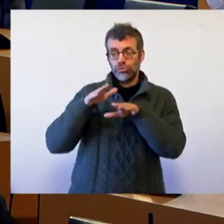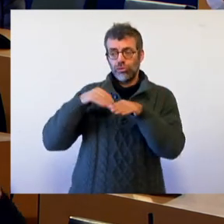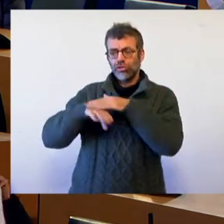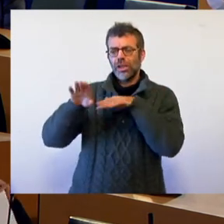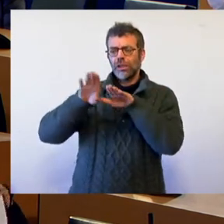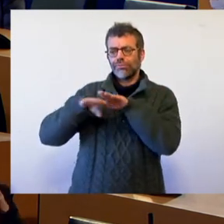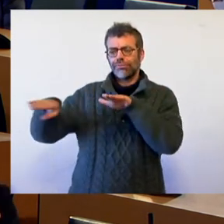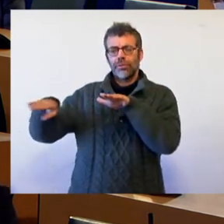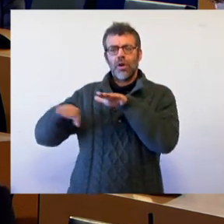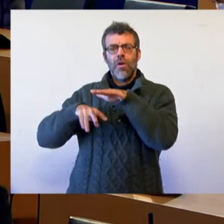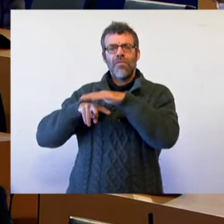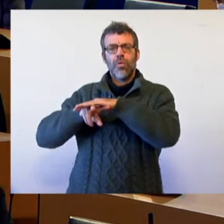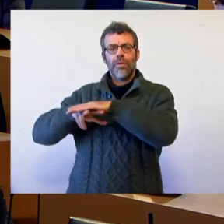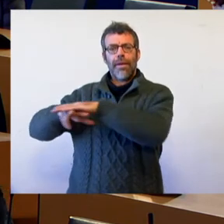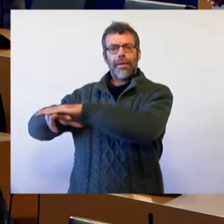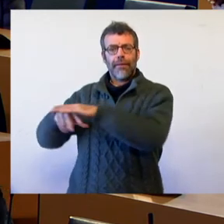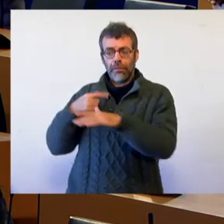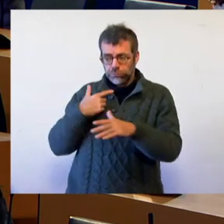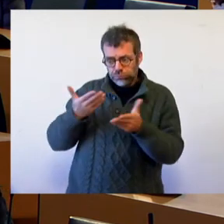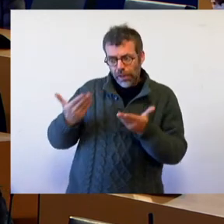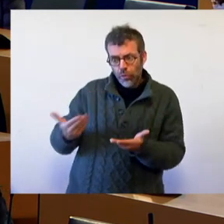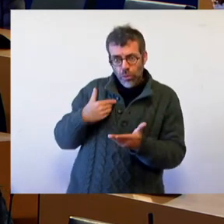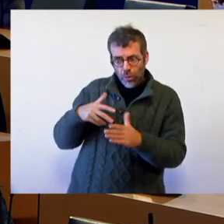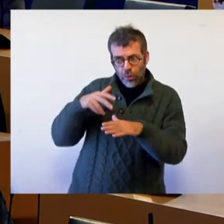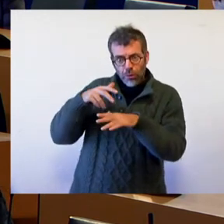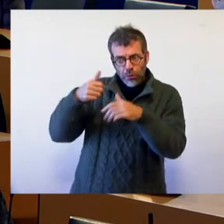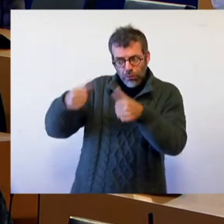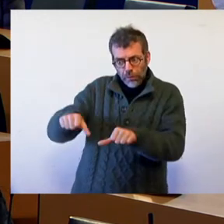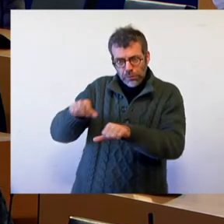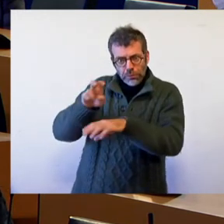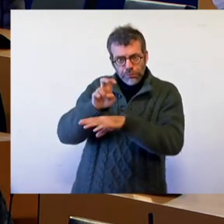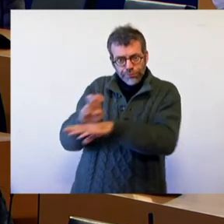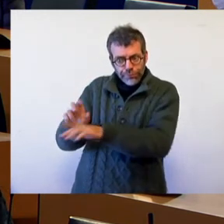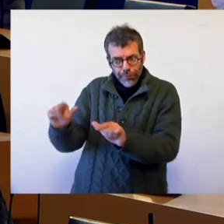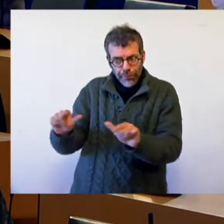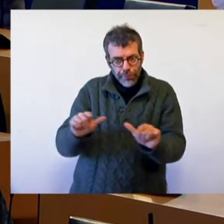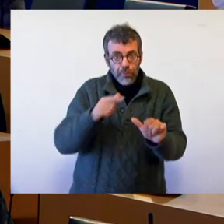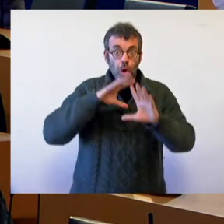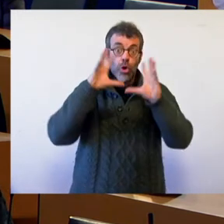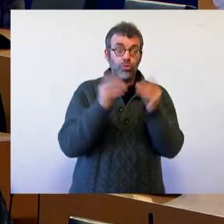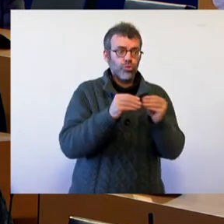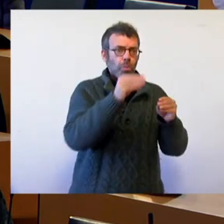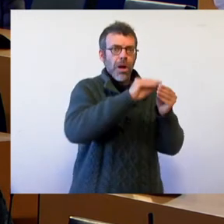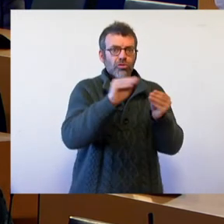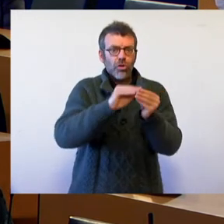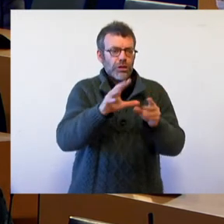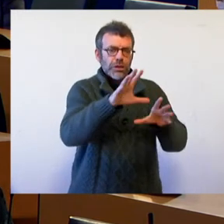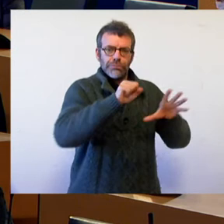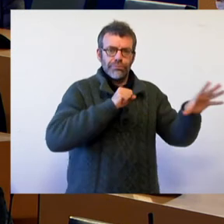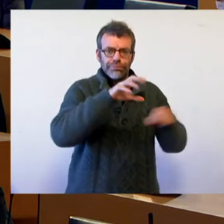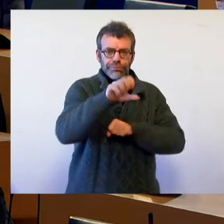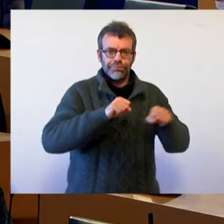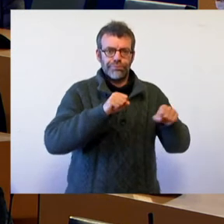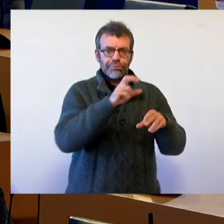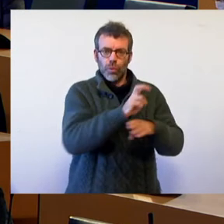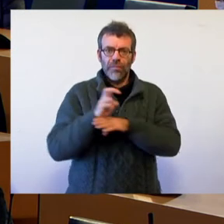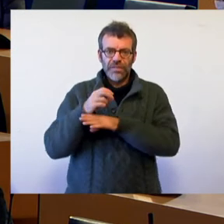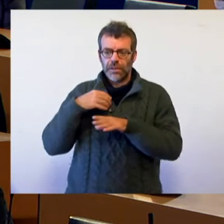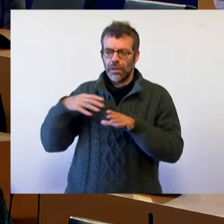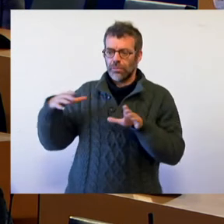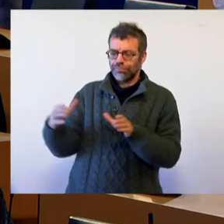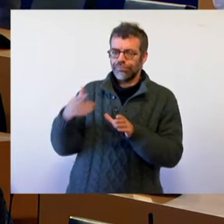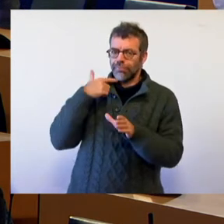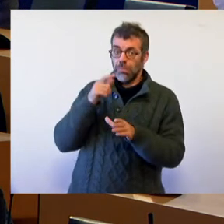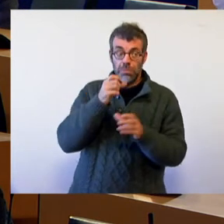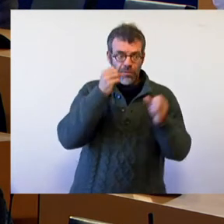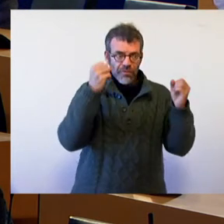actuellement. Et des tonnes, effectivement, monsieur le maire, vous l'avez rappelé, de marchandises confisquées. Ce phénomène s'est calmé, ce phénomène a